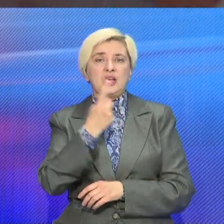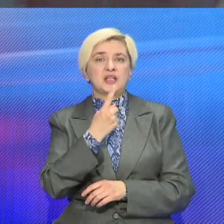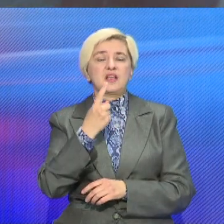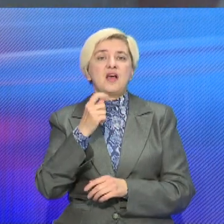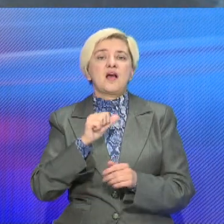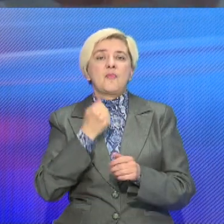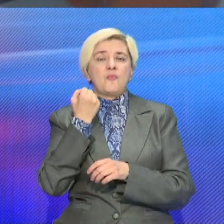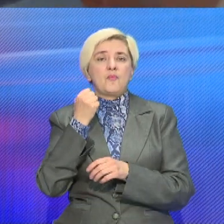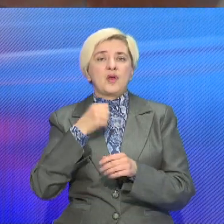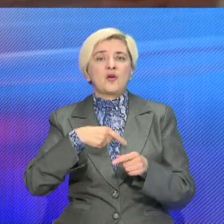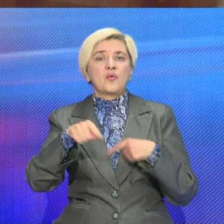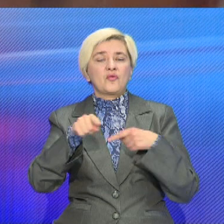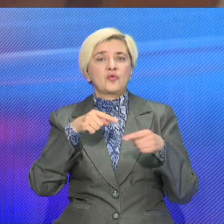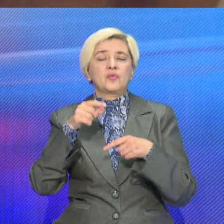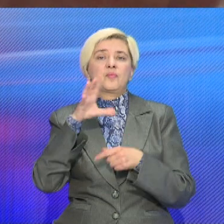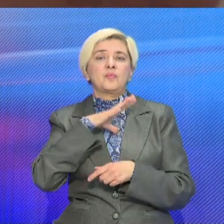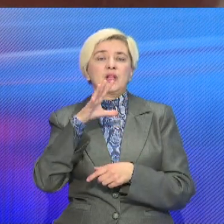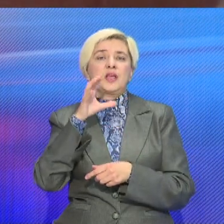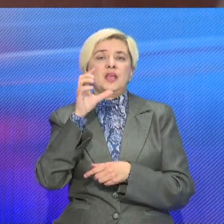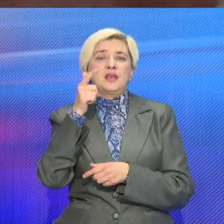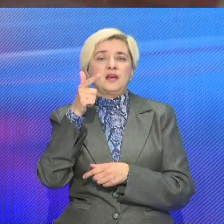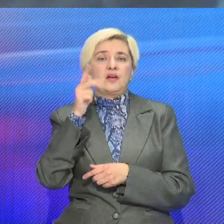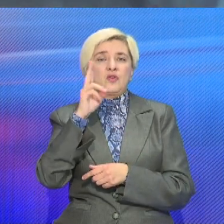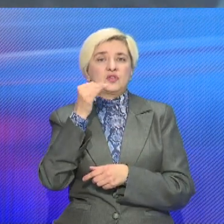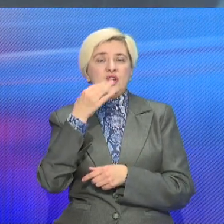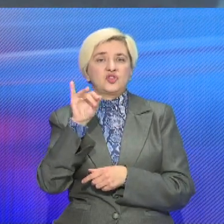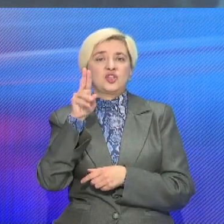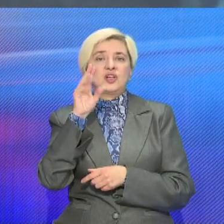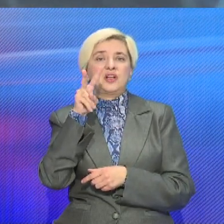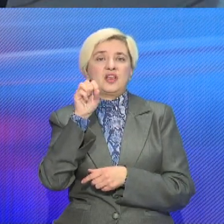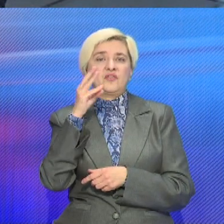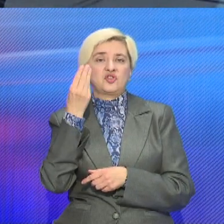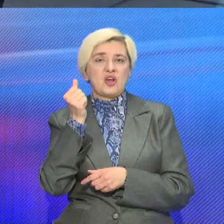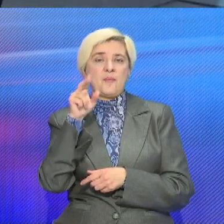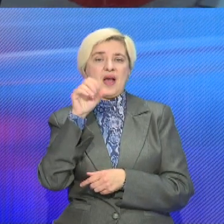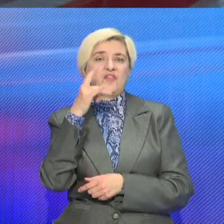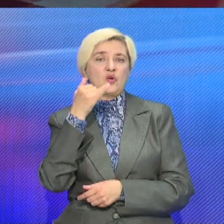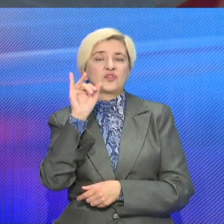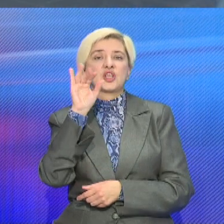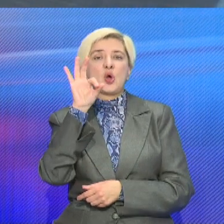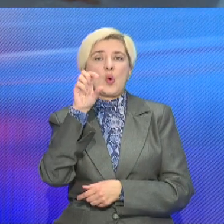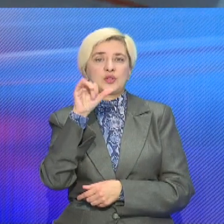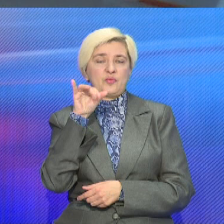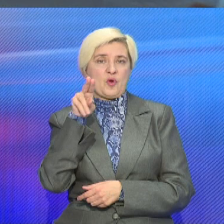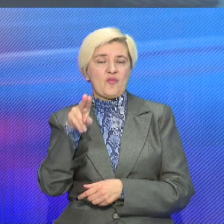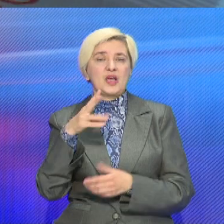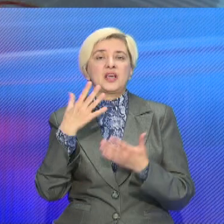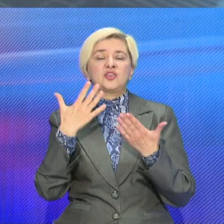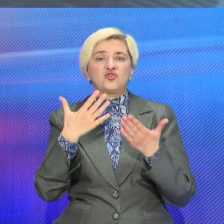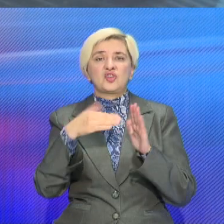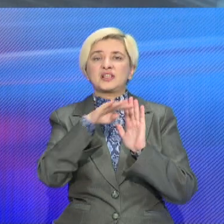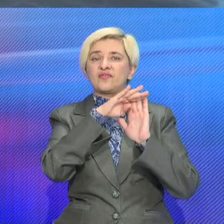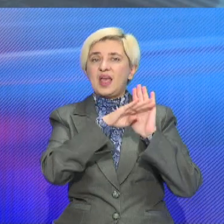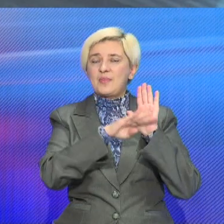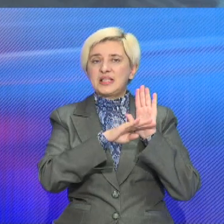Ігар Казячы, Артём Ляўша, Уладзіслаў Паўлоўскі і Артём Осіпаў. У турнірнай табліцы зараз чырвона-чорныя займаюць